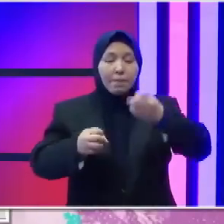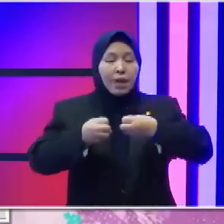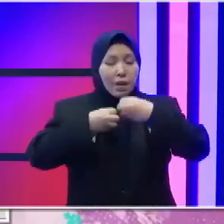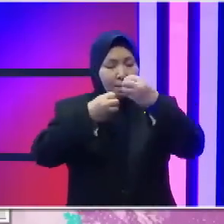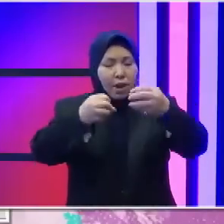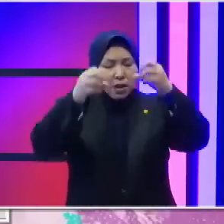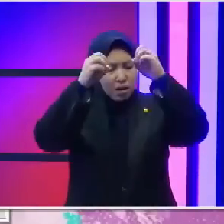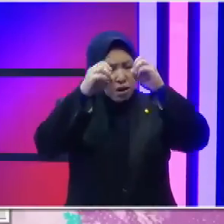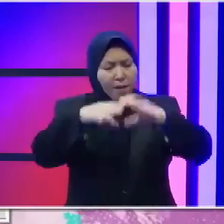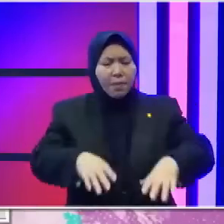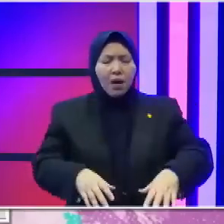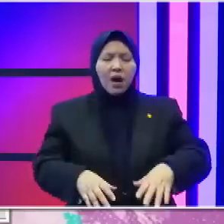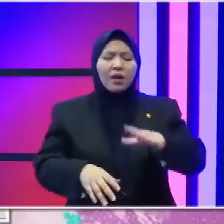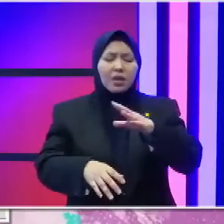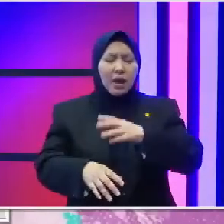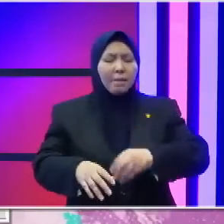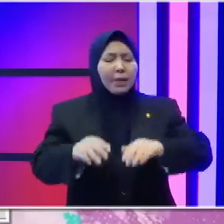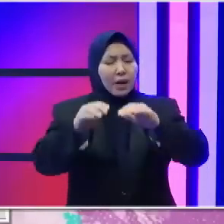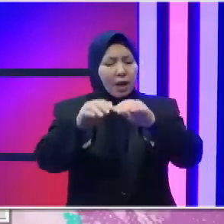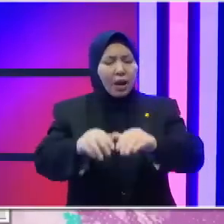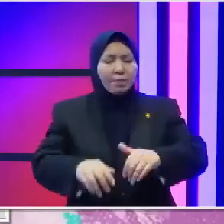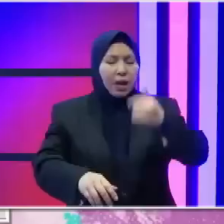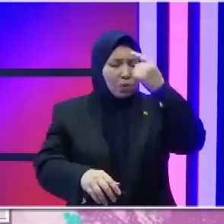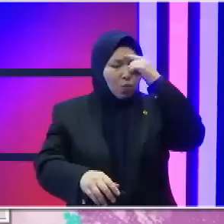Innalladzina amanu wa